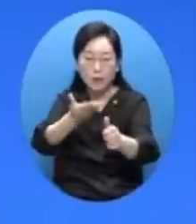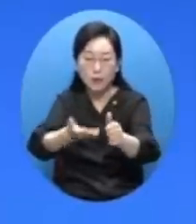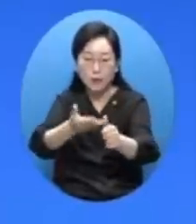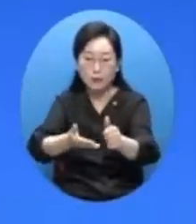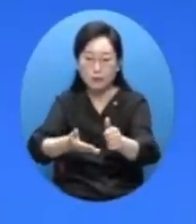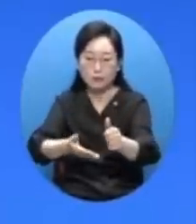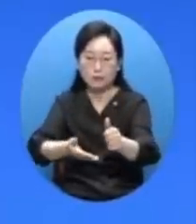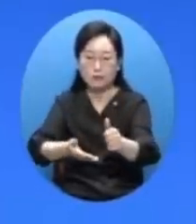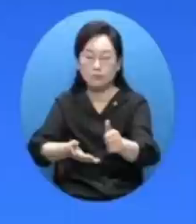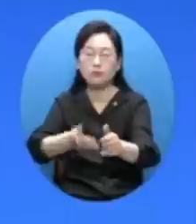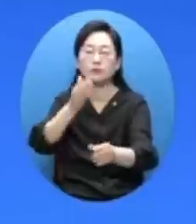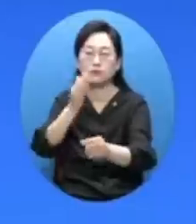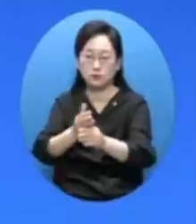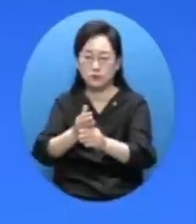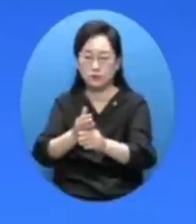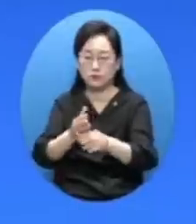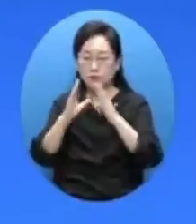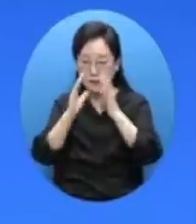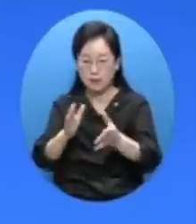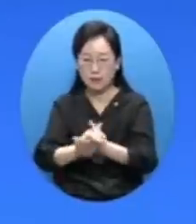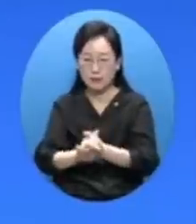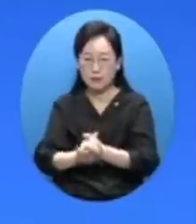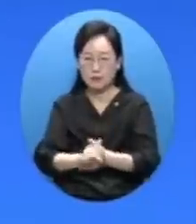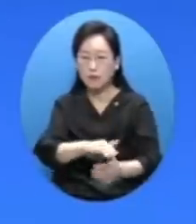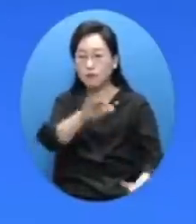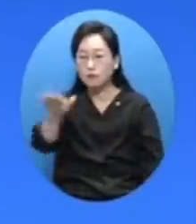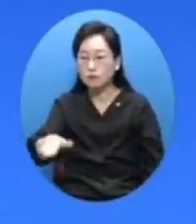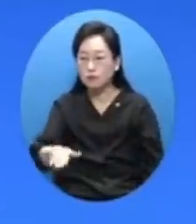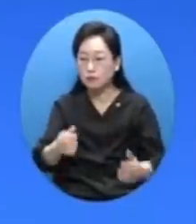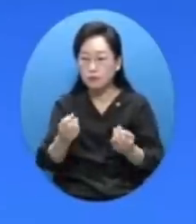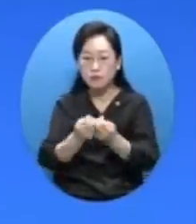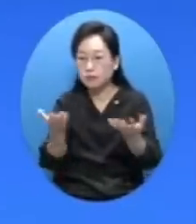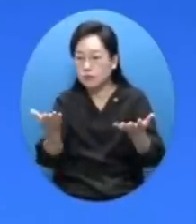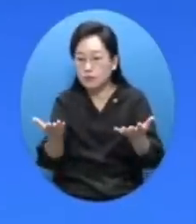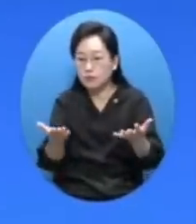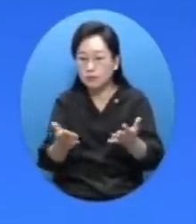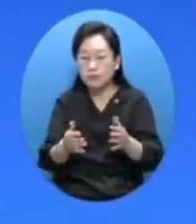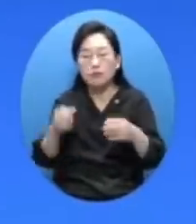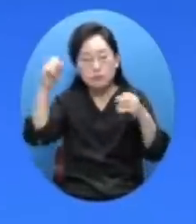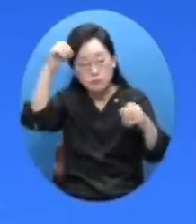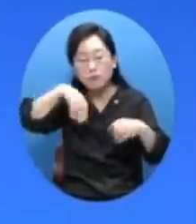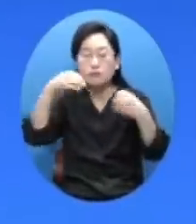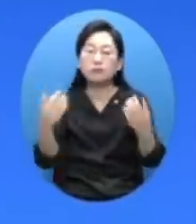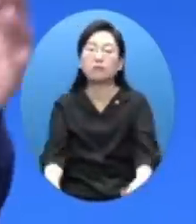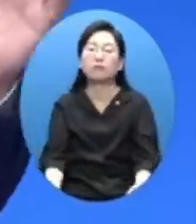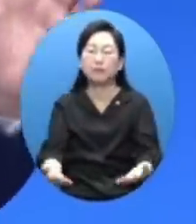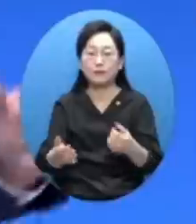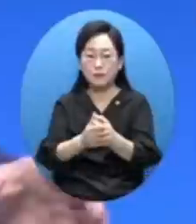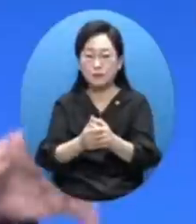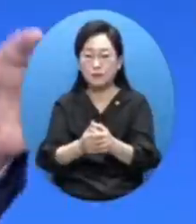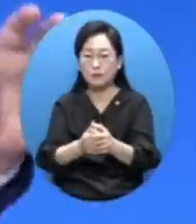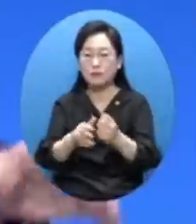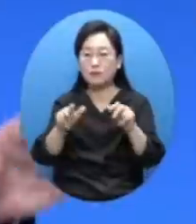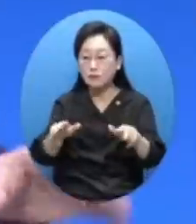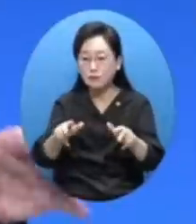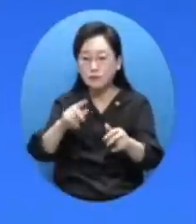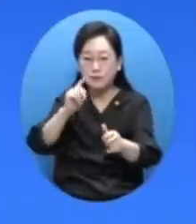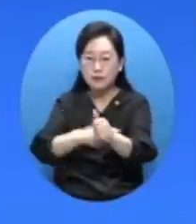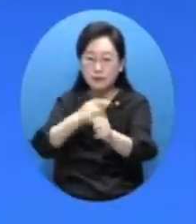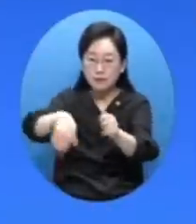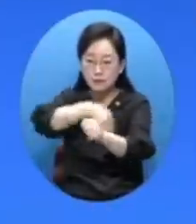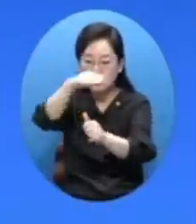대한 적극적인 대책도 없어서 그냥 손 놓고 있는 상태가 되다 보니까 이런 자연환경의